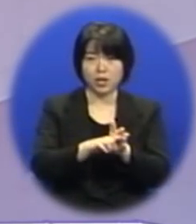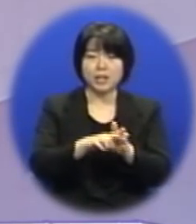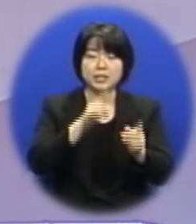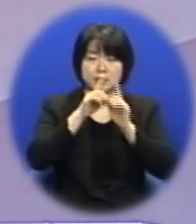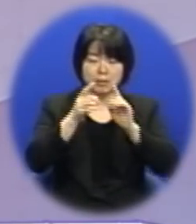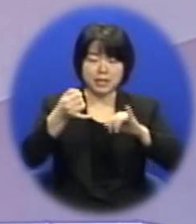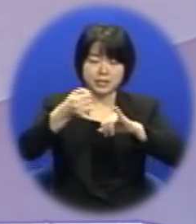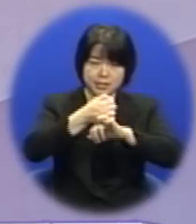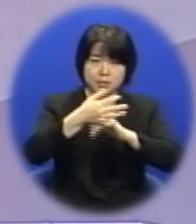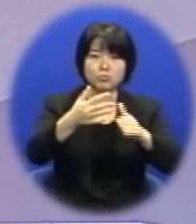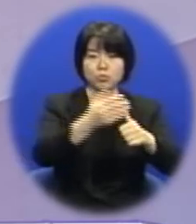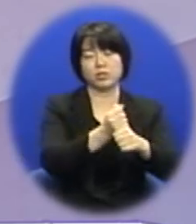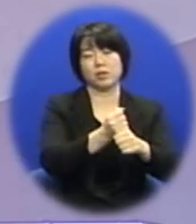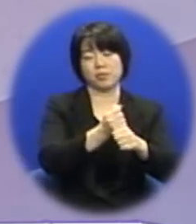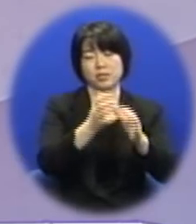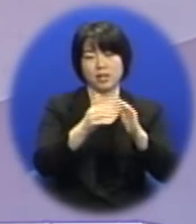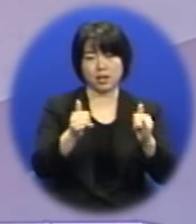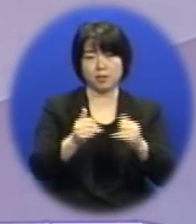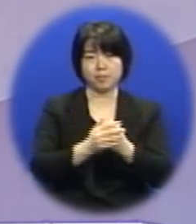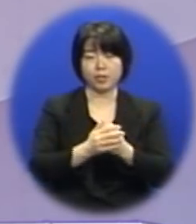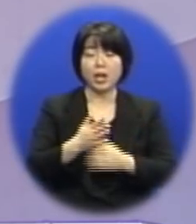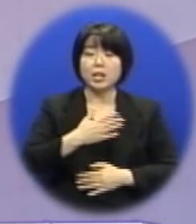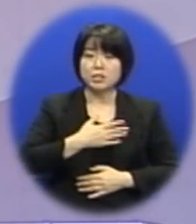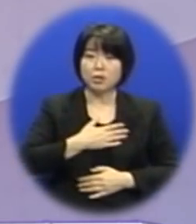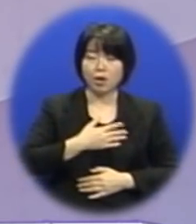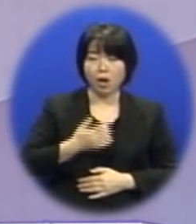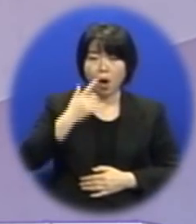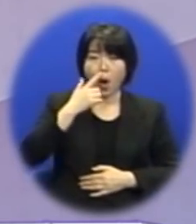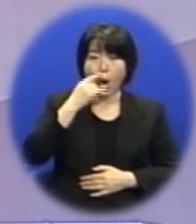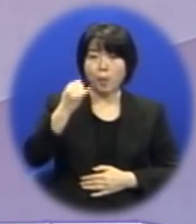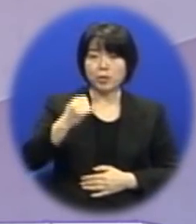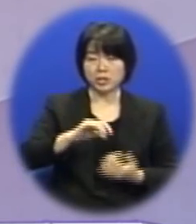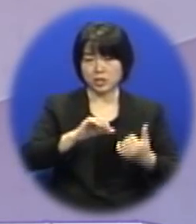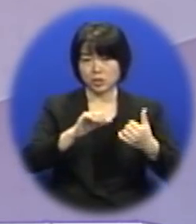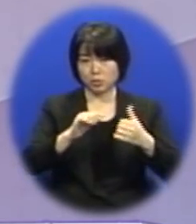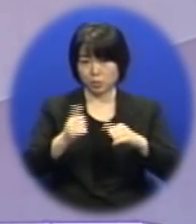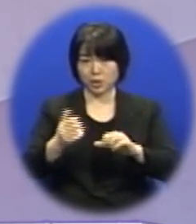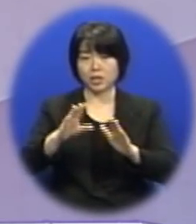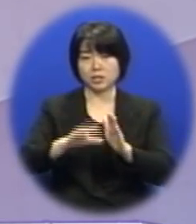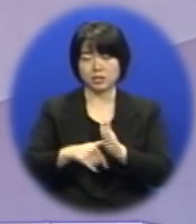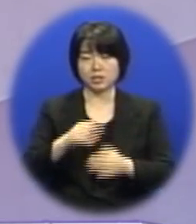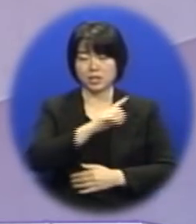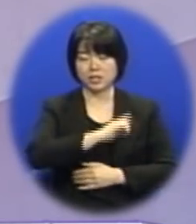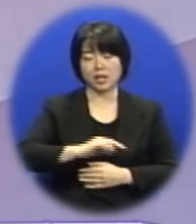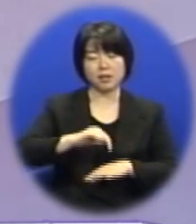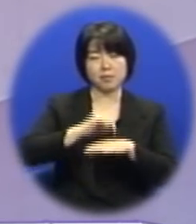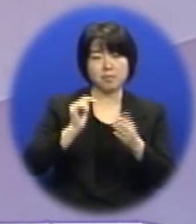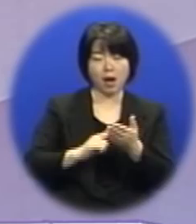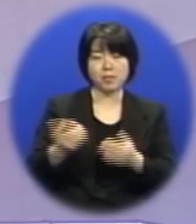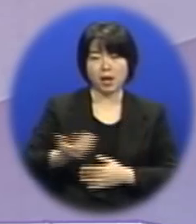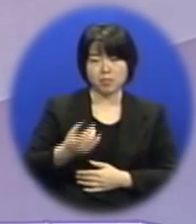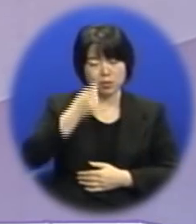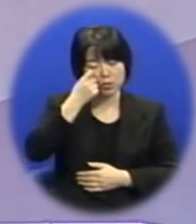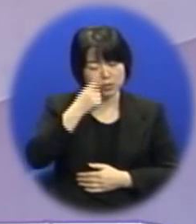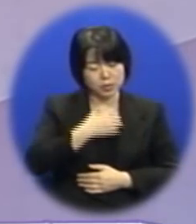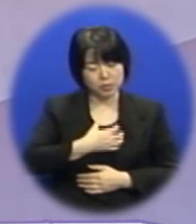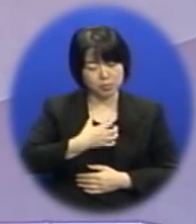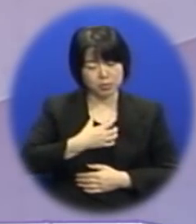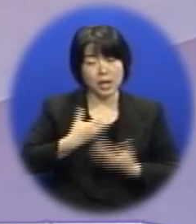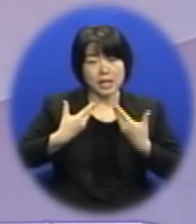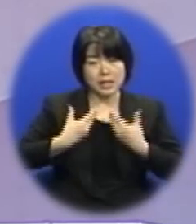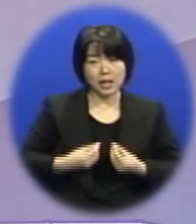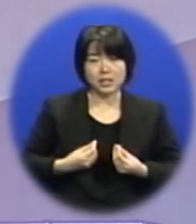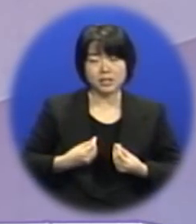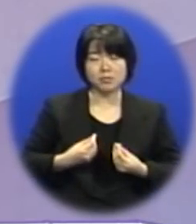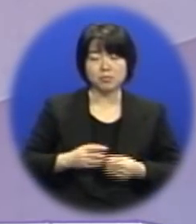사람입니다. 저는 저희 어머님이 돌아가셨을 때 가장 마음이 아프고 슬프고 낙심이 되는